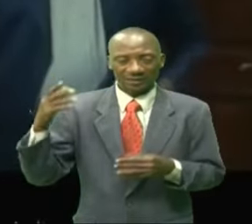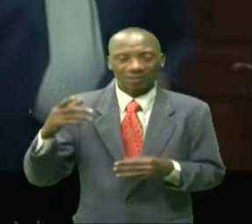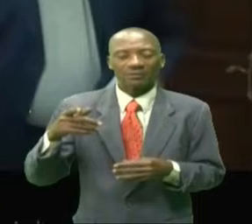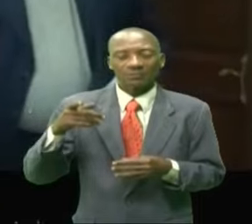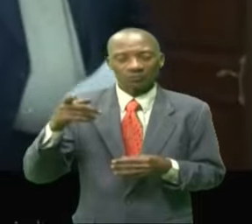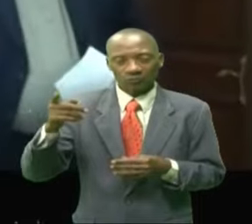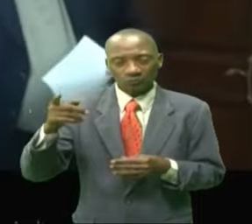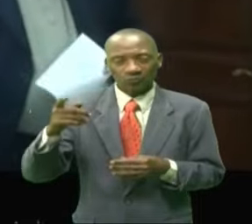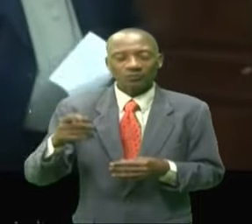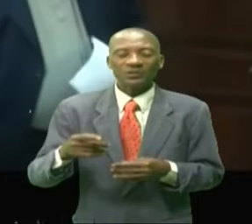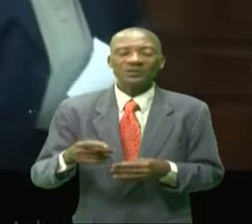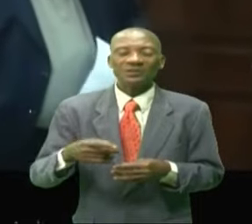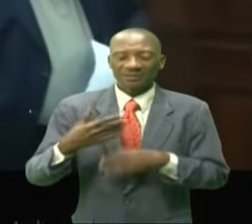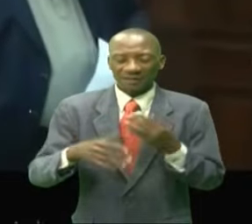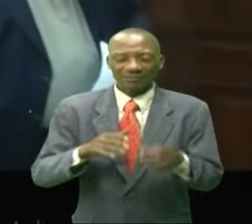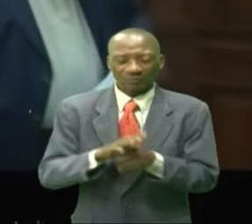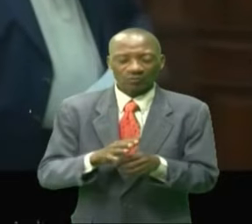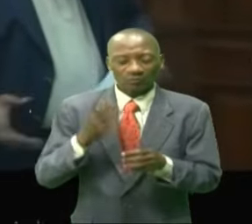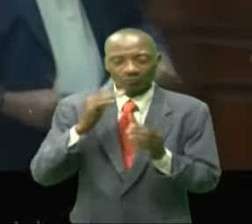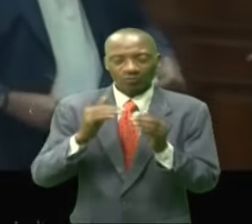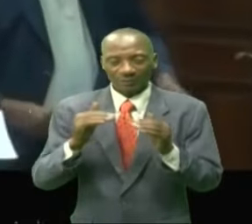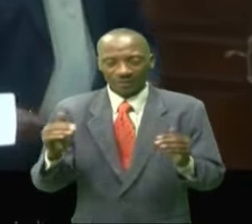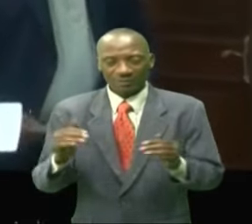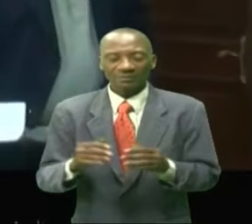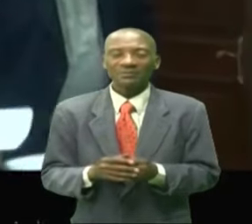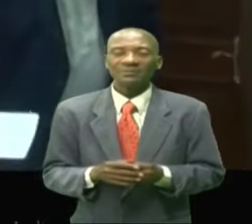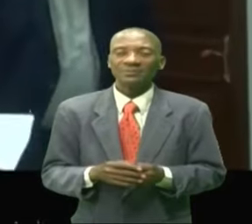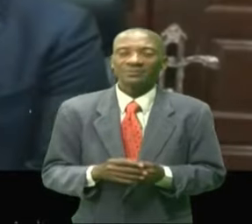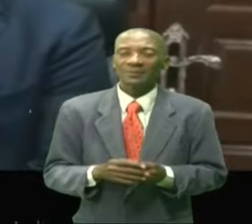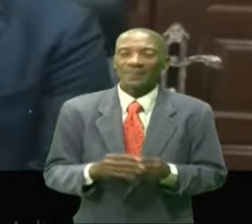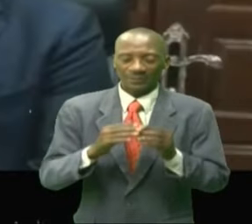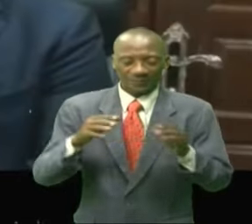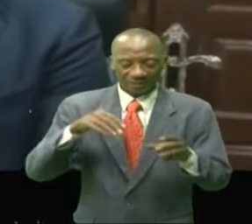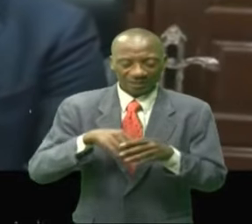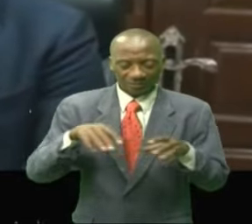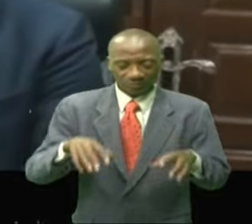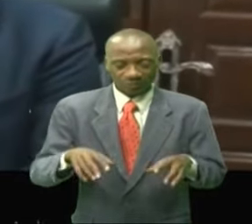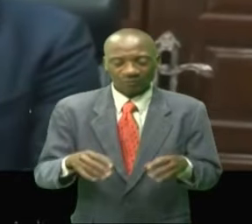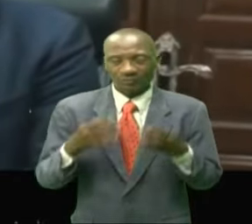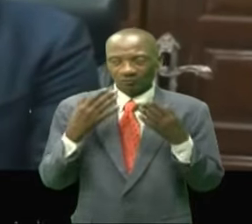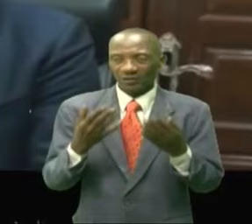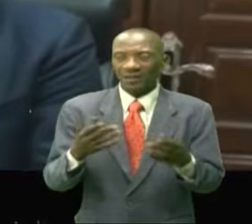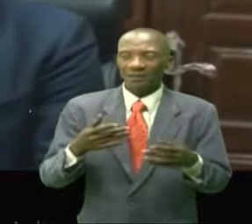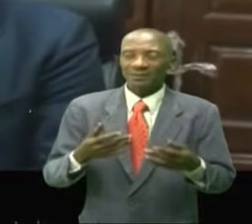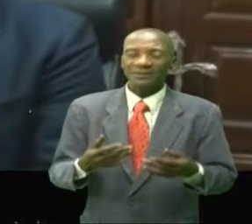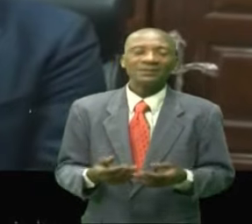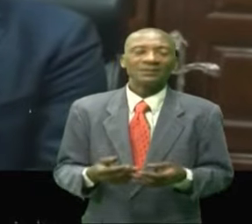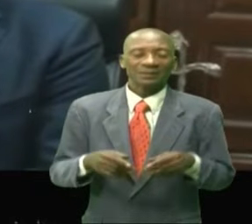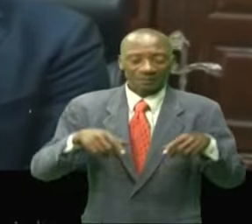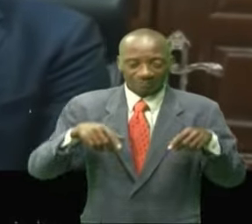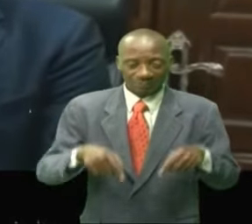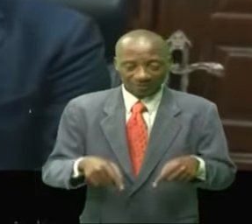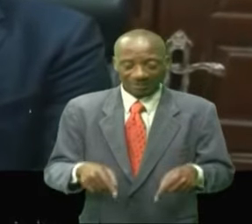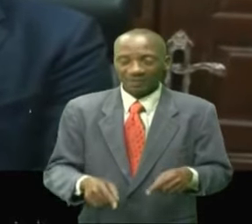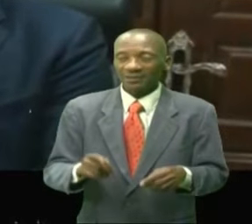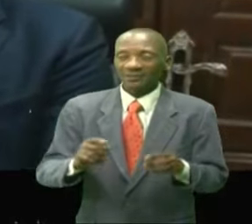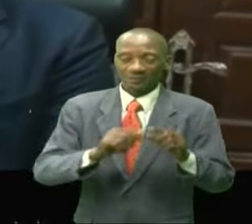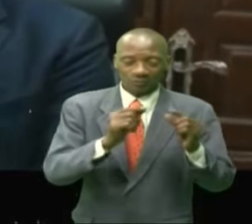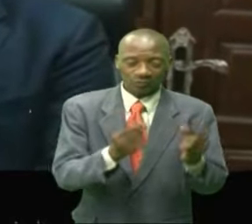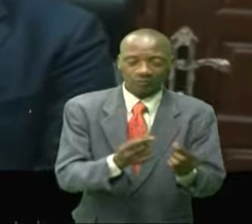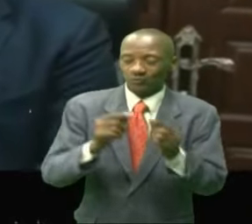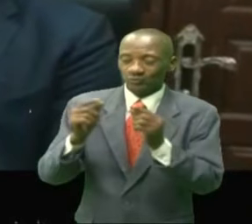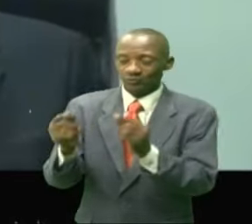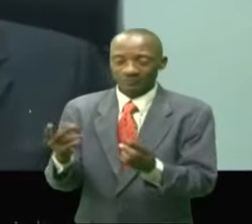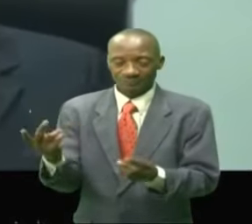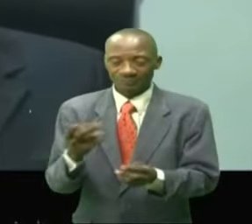motif de fierté et de joie pour le gouverneur du Kassai et l'ensemble de sa population pour cette œuvre réalisée